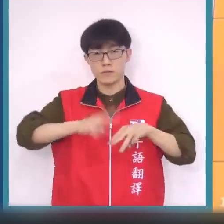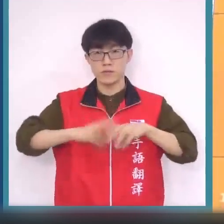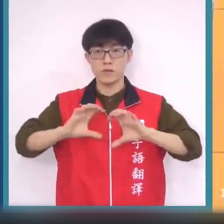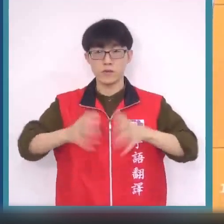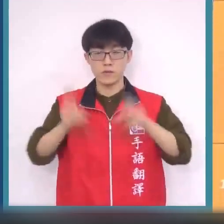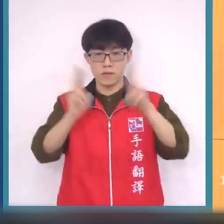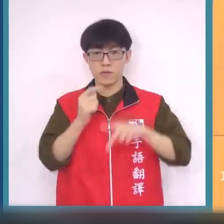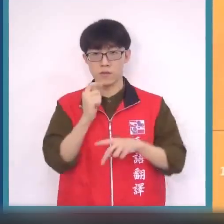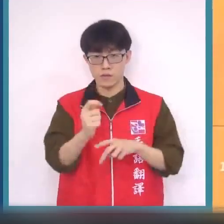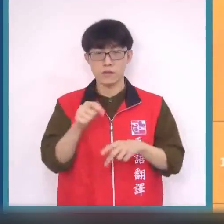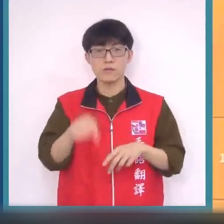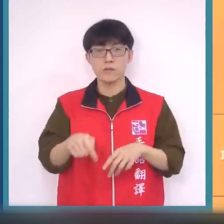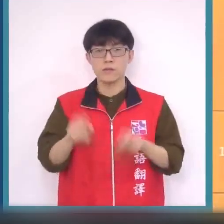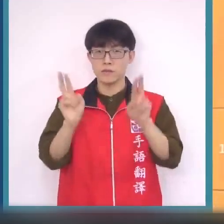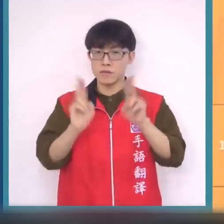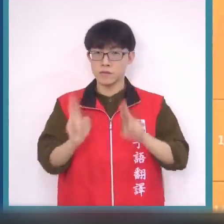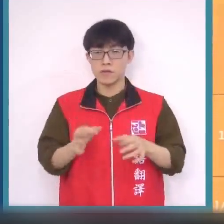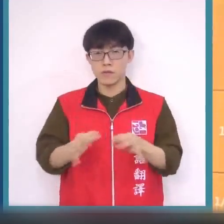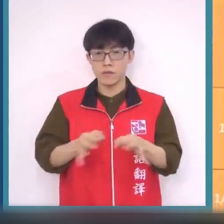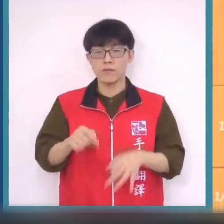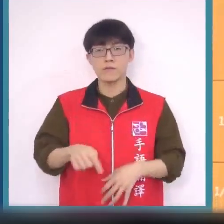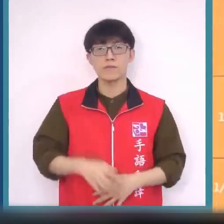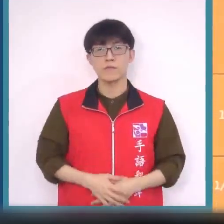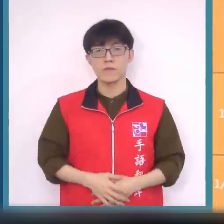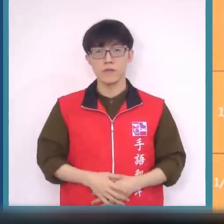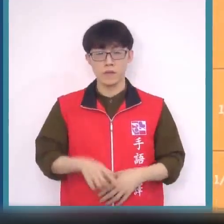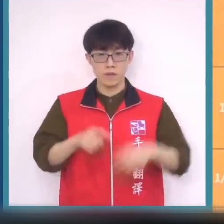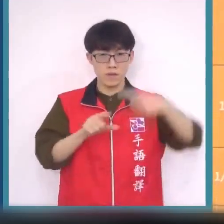路263号1至2楼。那